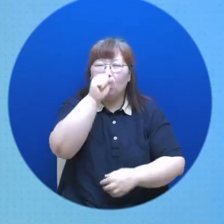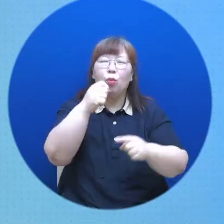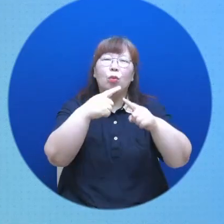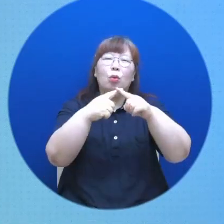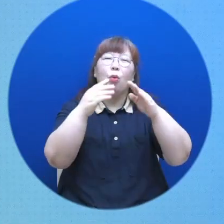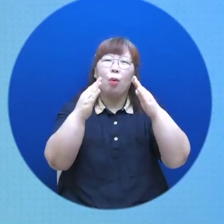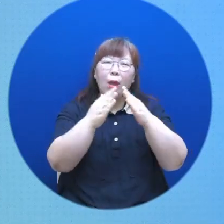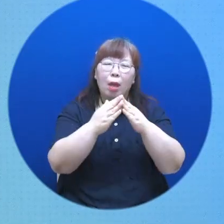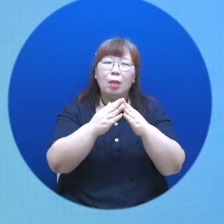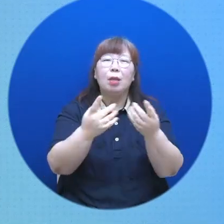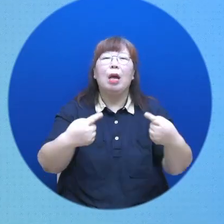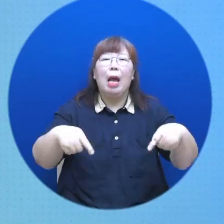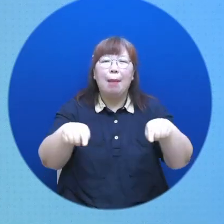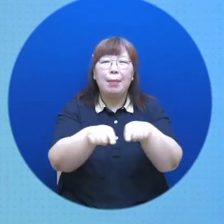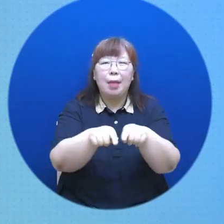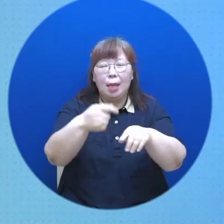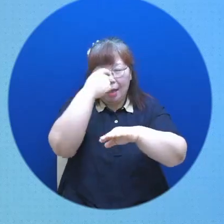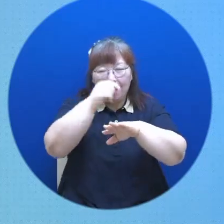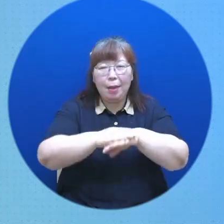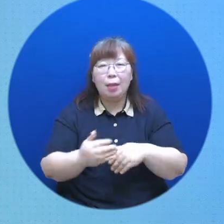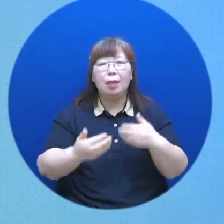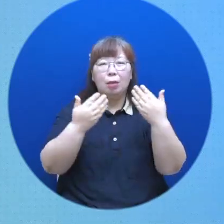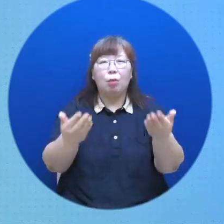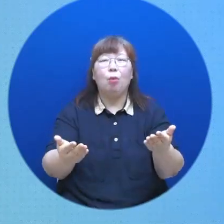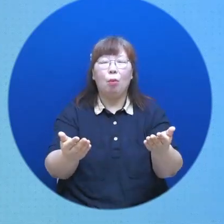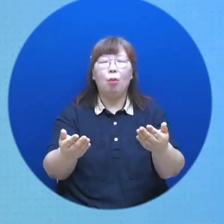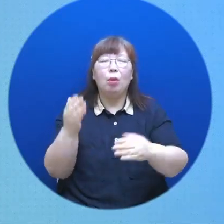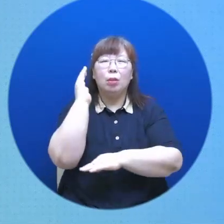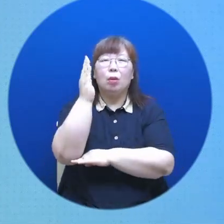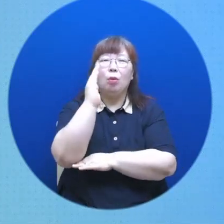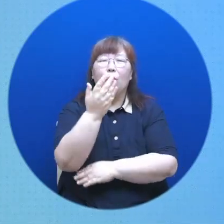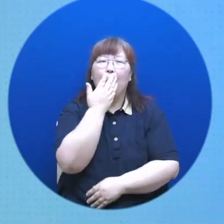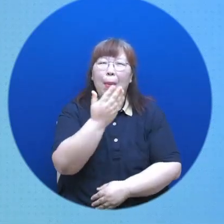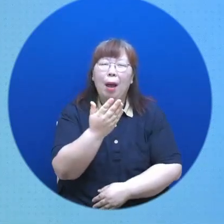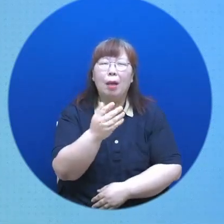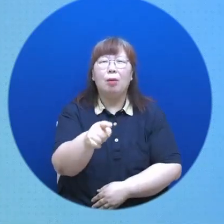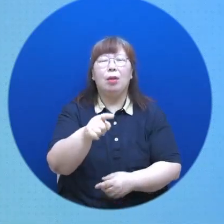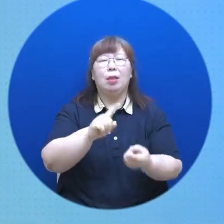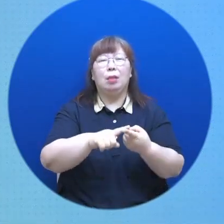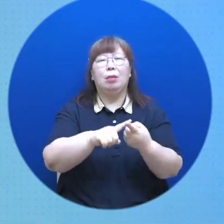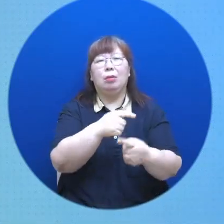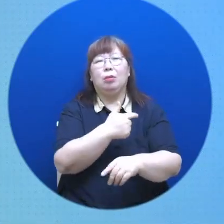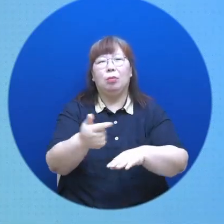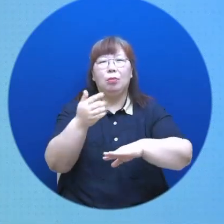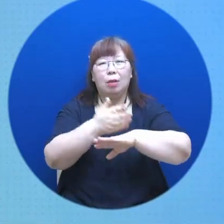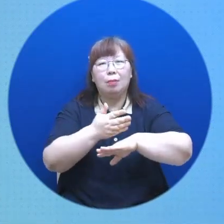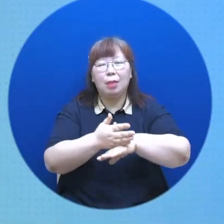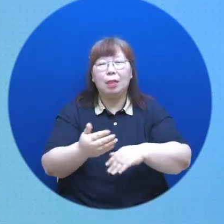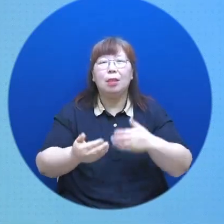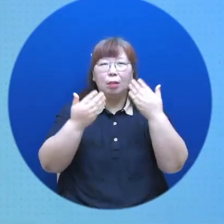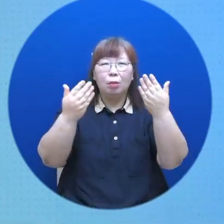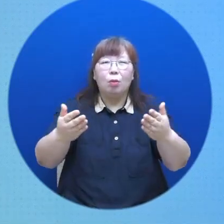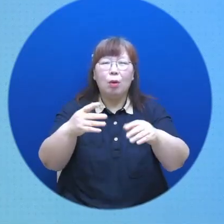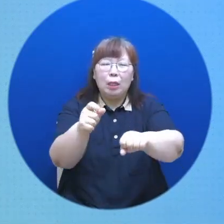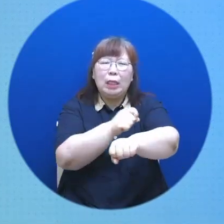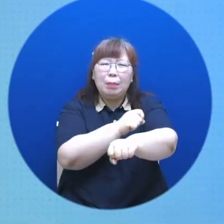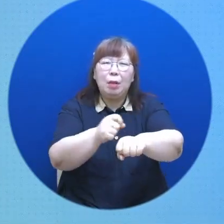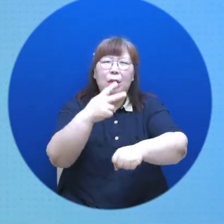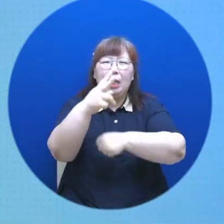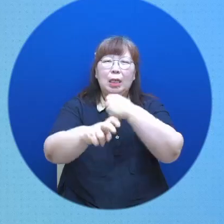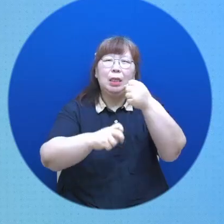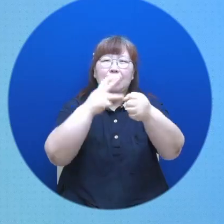함께 예배하고 또 사역할 수 있다는 것이 너무너무 감사하고요. 특별히